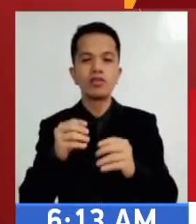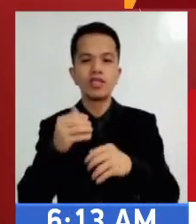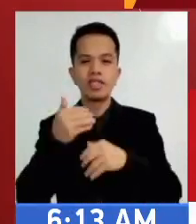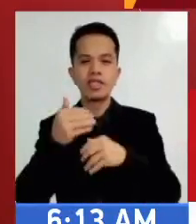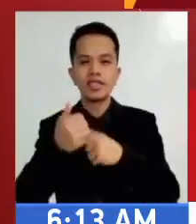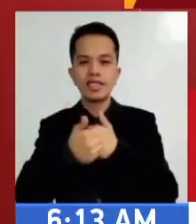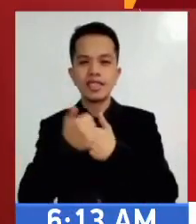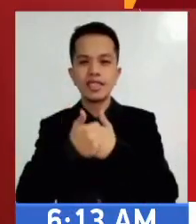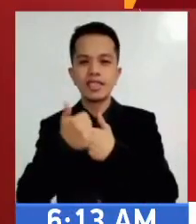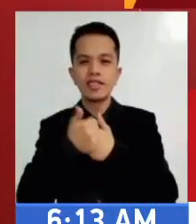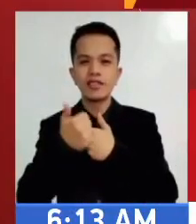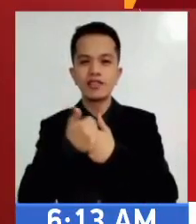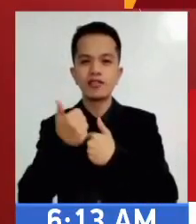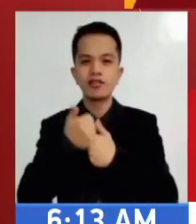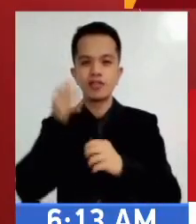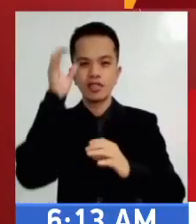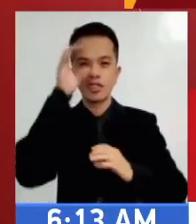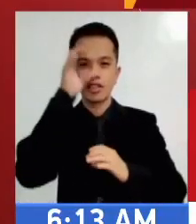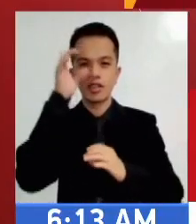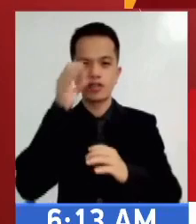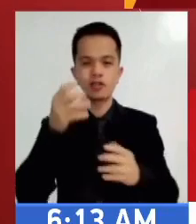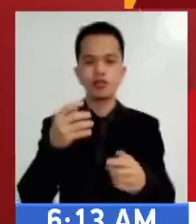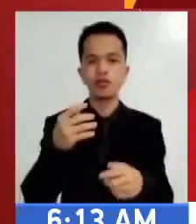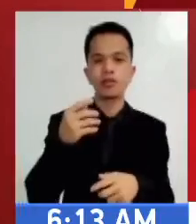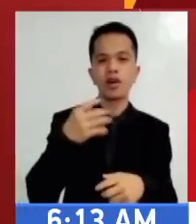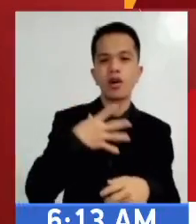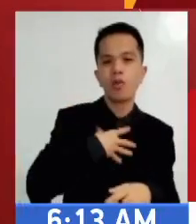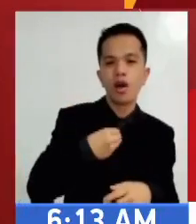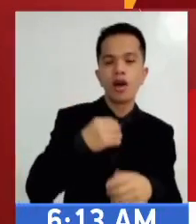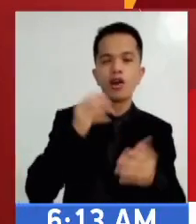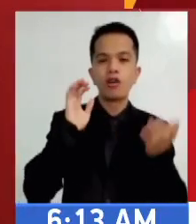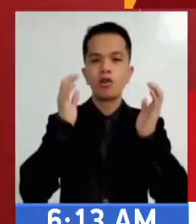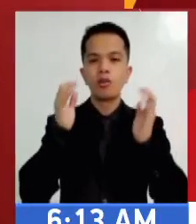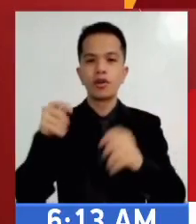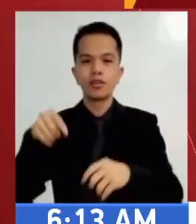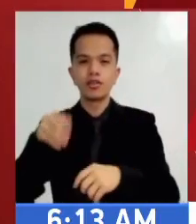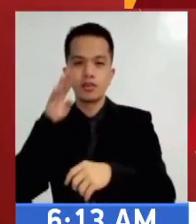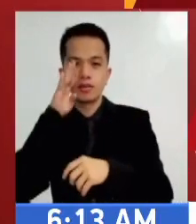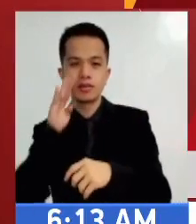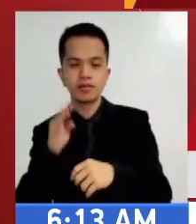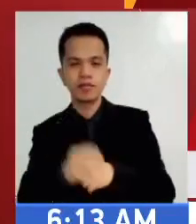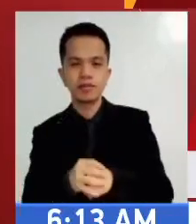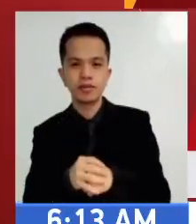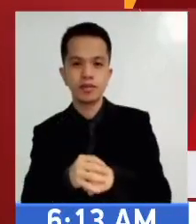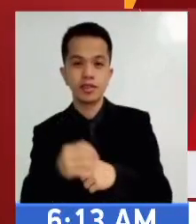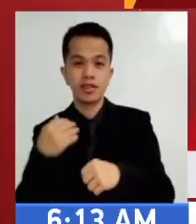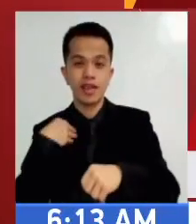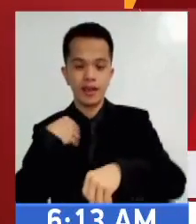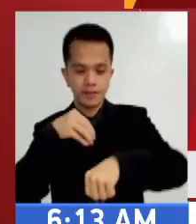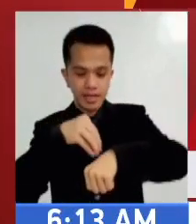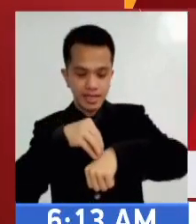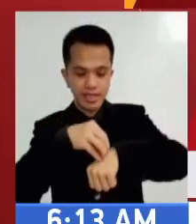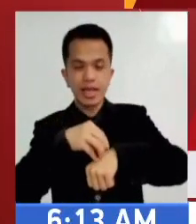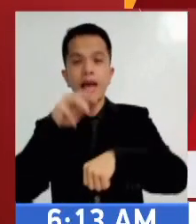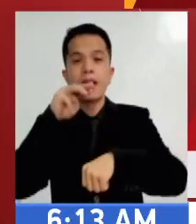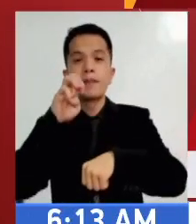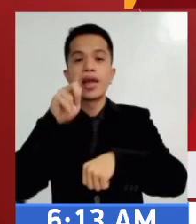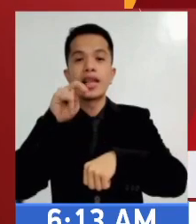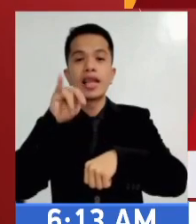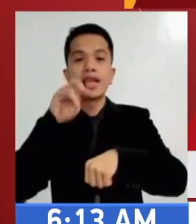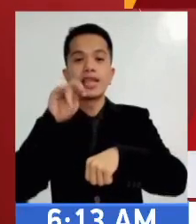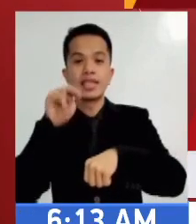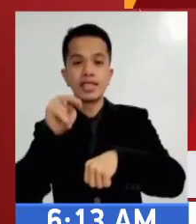kumpara sa mga kayumanggi gaya nating mga Pinoy. Because we have the pigment cells or yung melanin na tinatawag that will